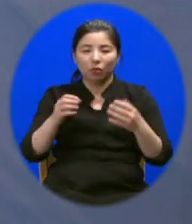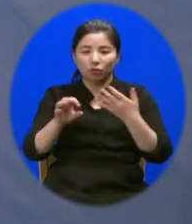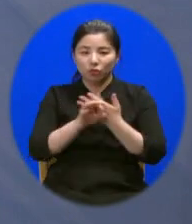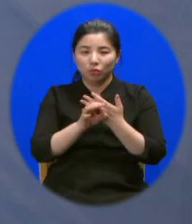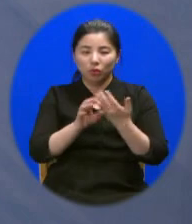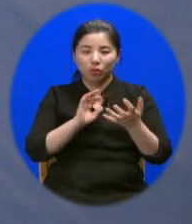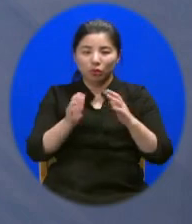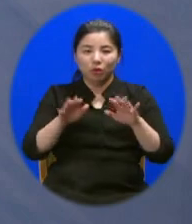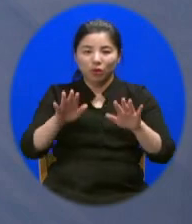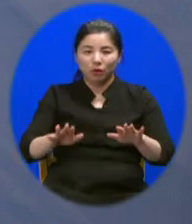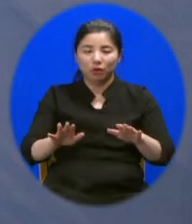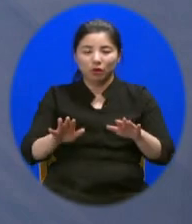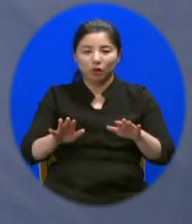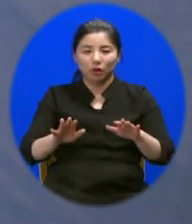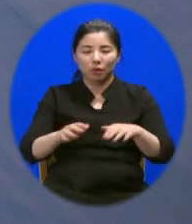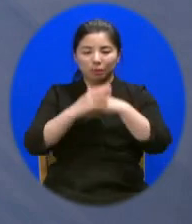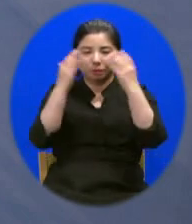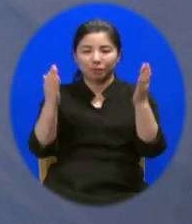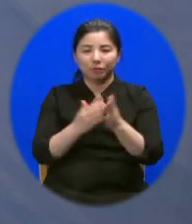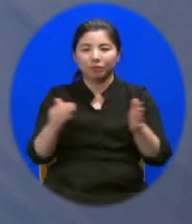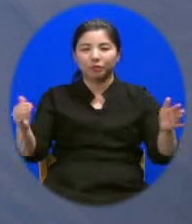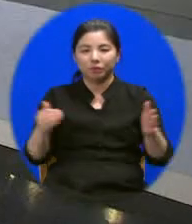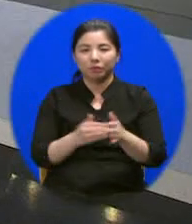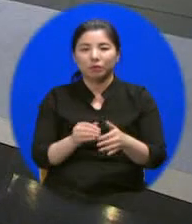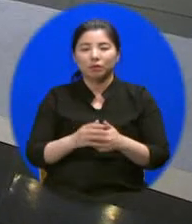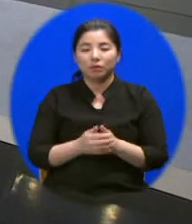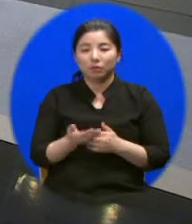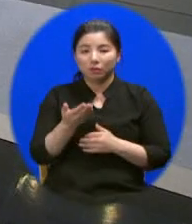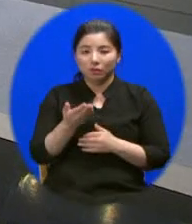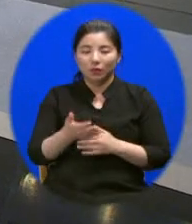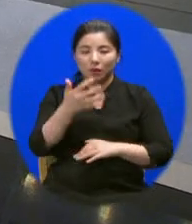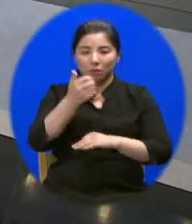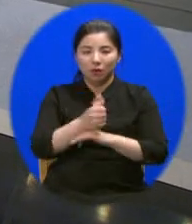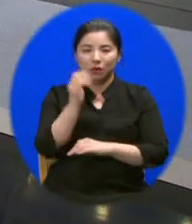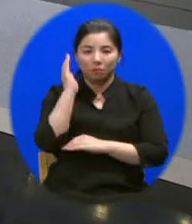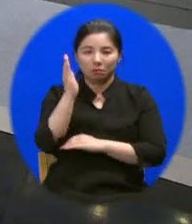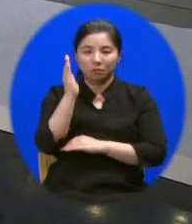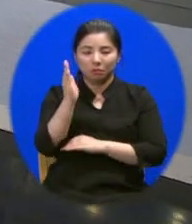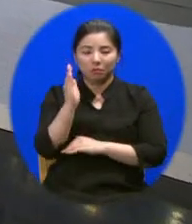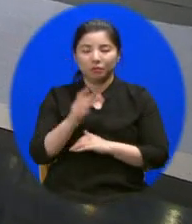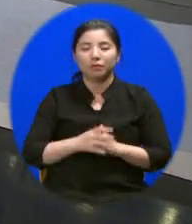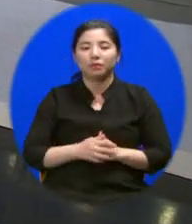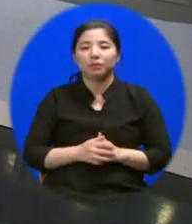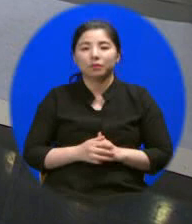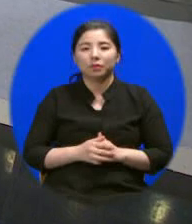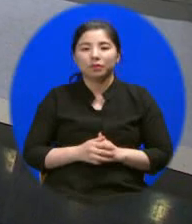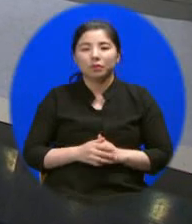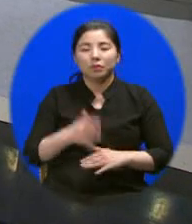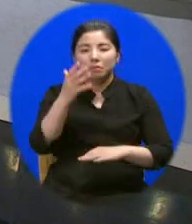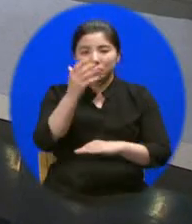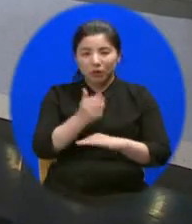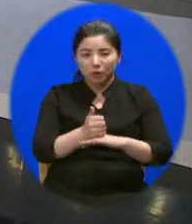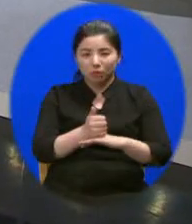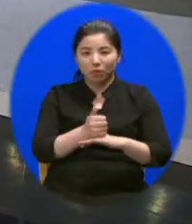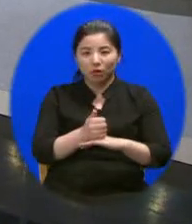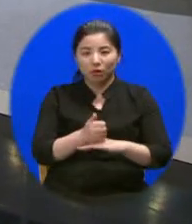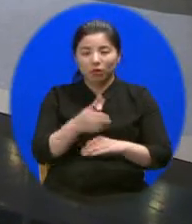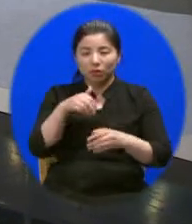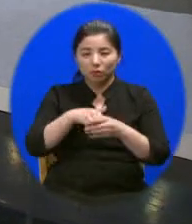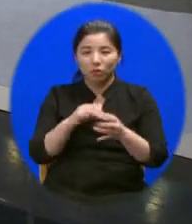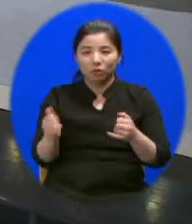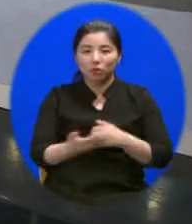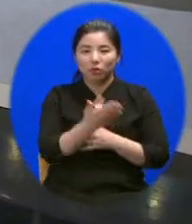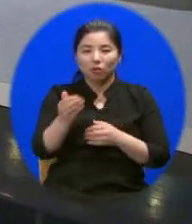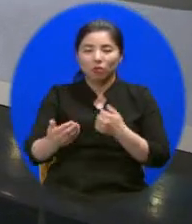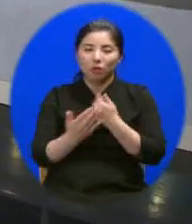토론 에이즈의 준비된 토론을 모두 마쳤습니다 후보들의 맺음말 순서만 남겨놓고 있는데요 자 마지막으로 유권자 여러분께